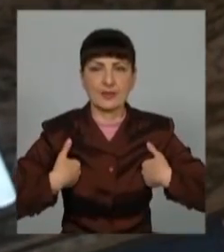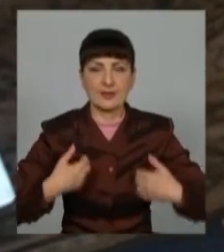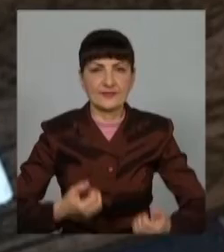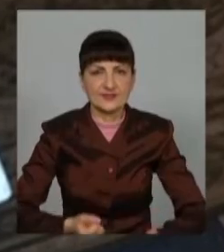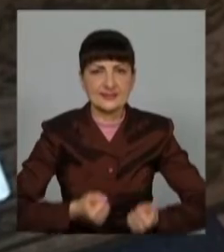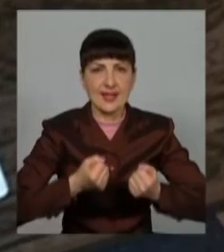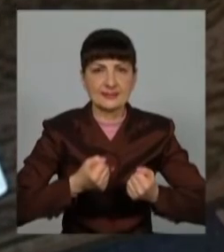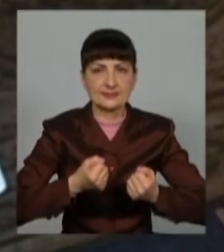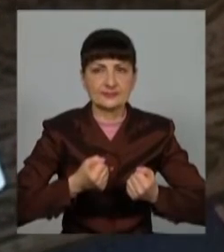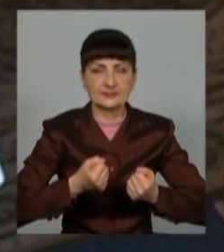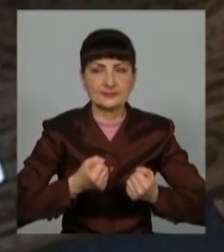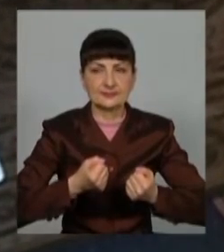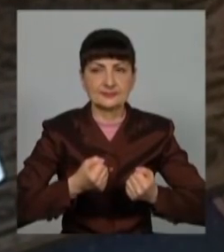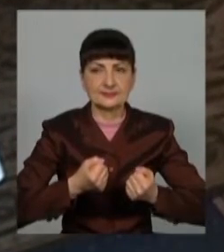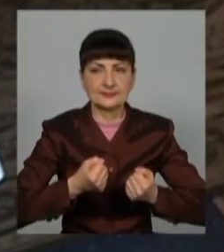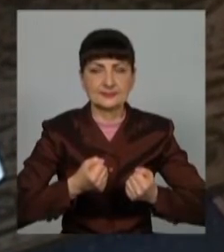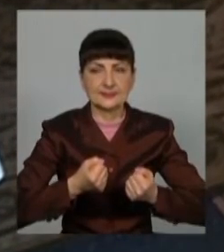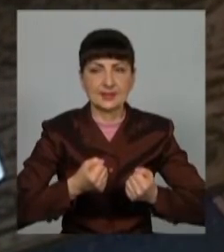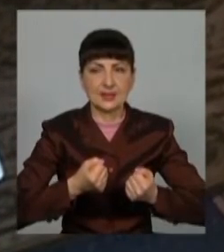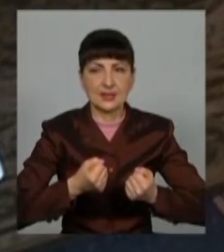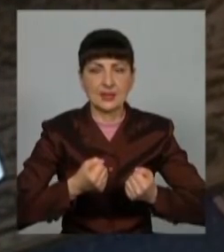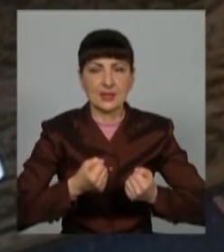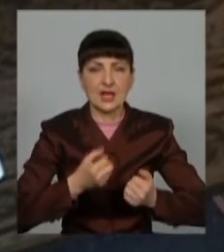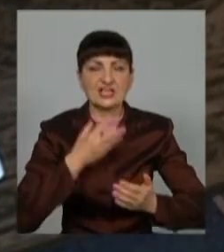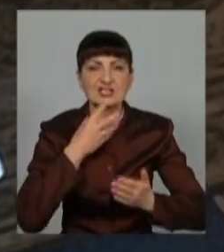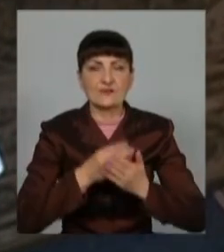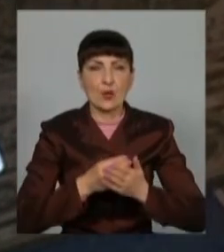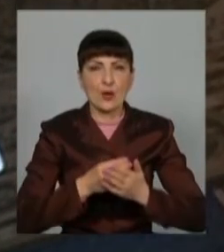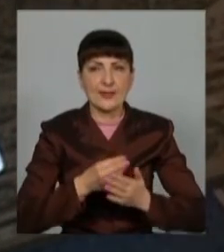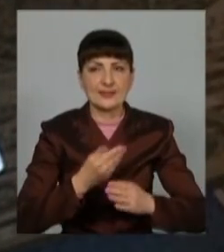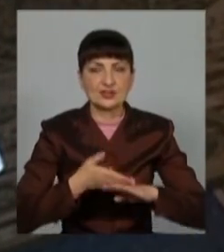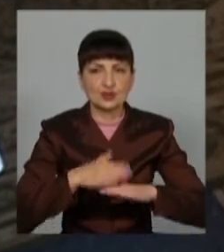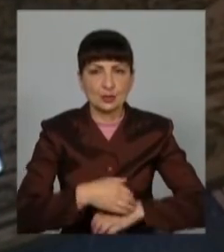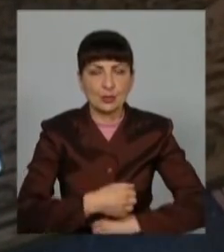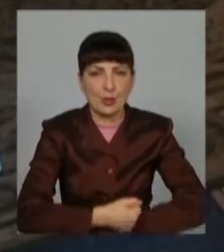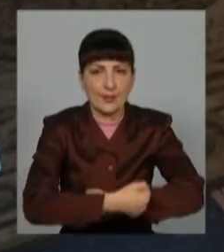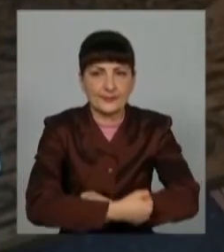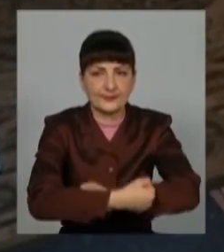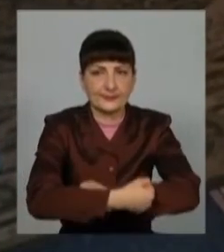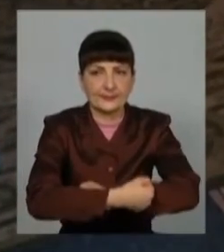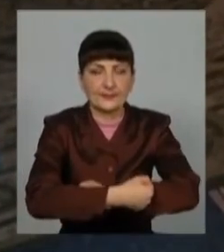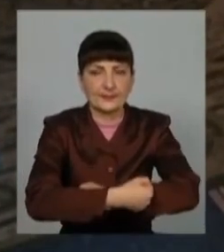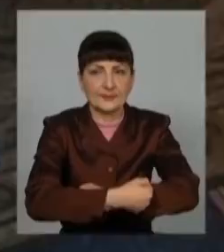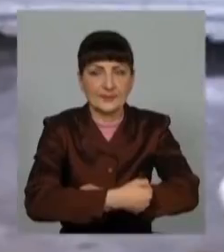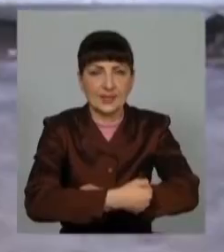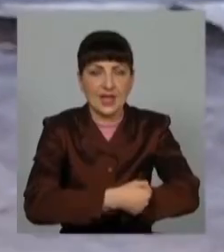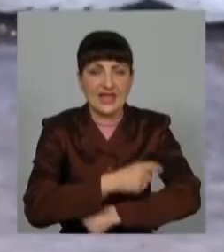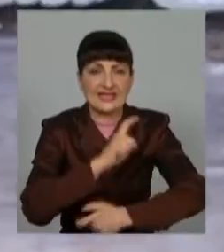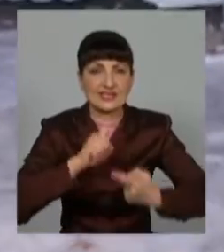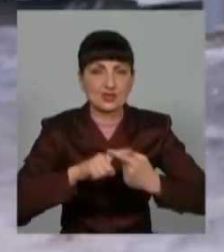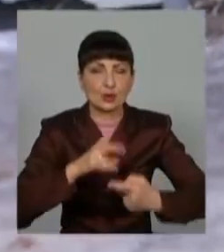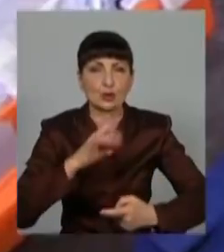его за предплечье, максимально пододвинуть свой центр тяжести к центру тяжести пострадавшего и за счет силы